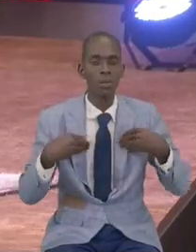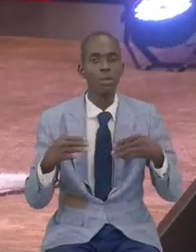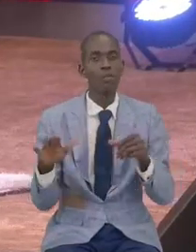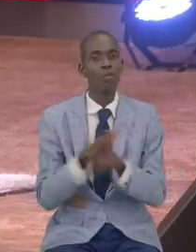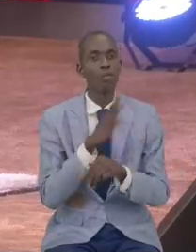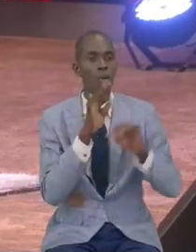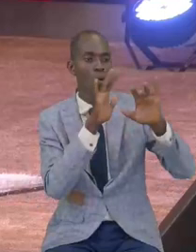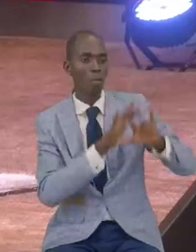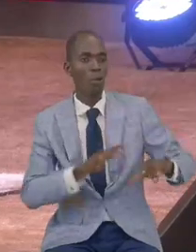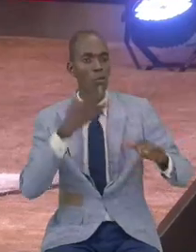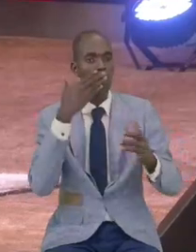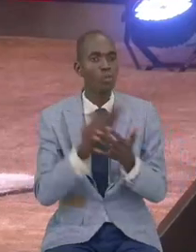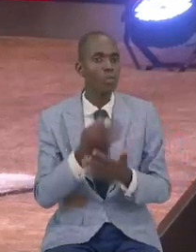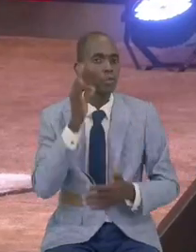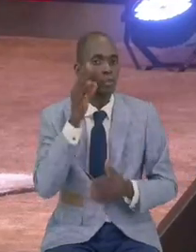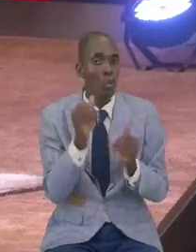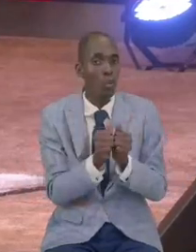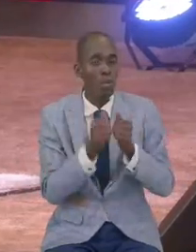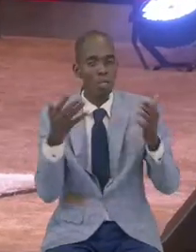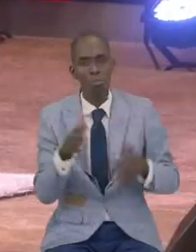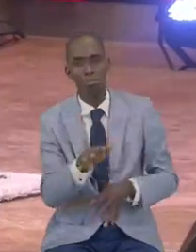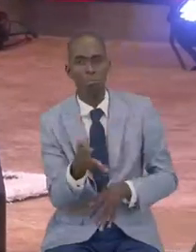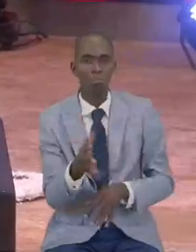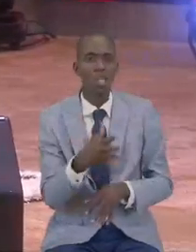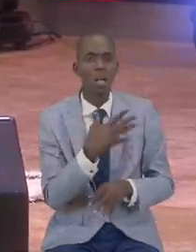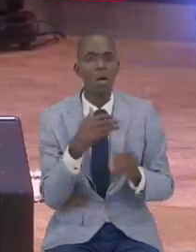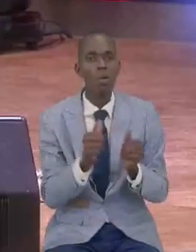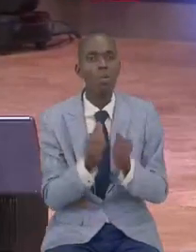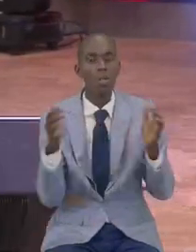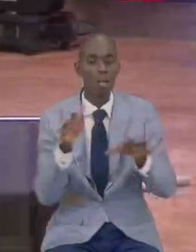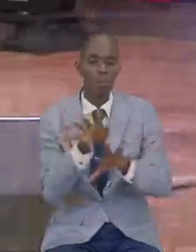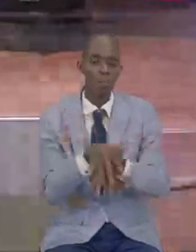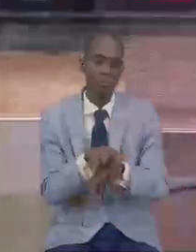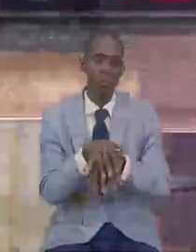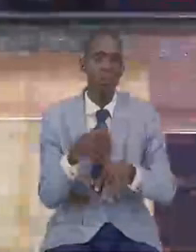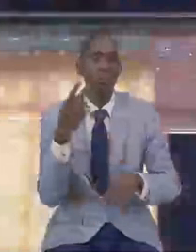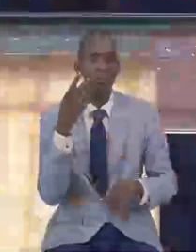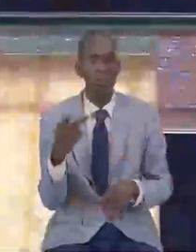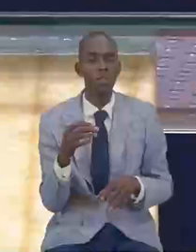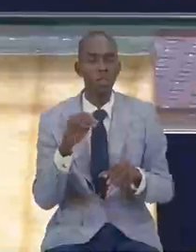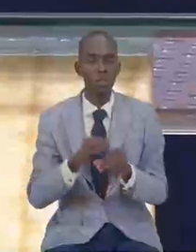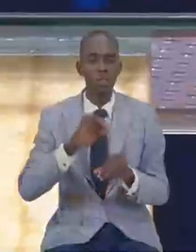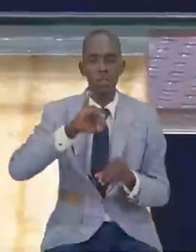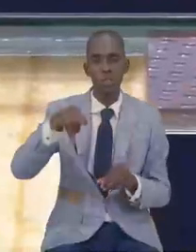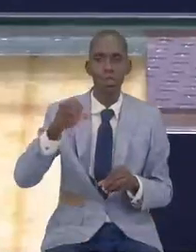miséricorde et de bons fruits, exempte de duplicité, d'hypocrisie.